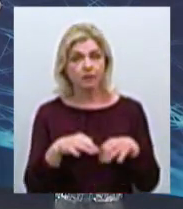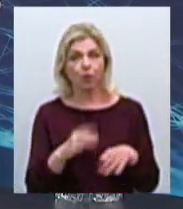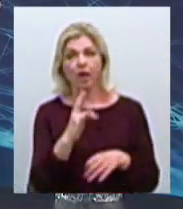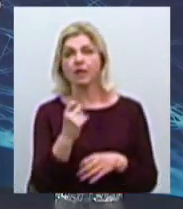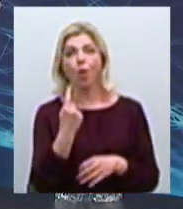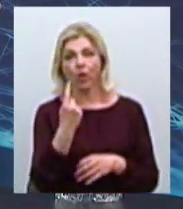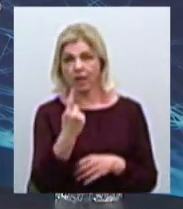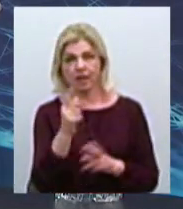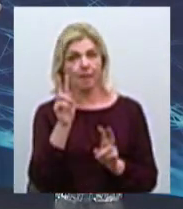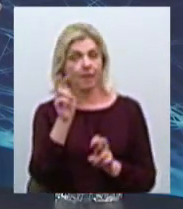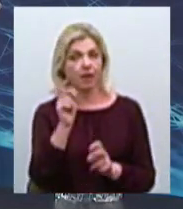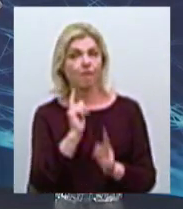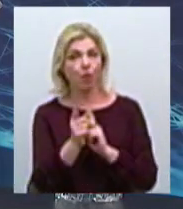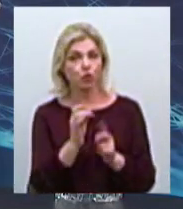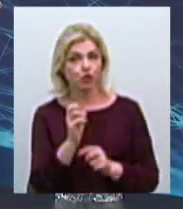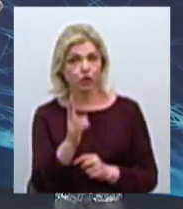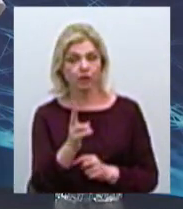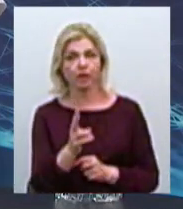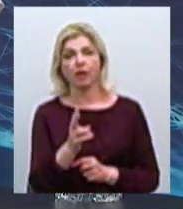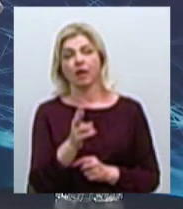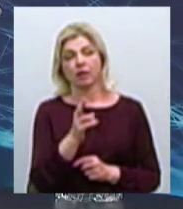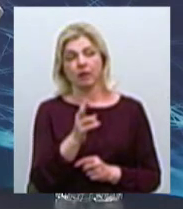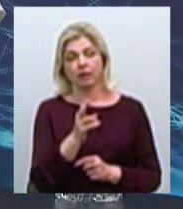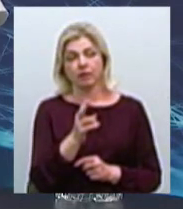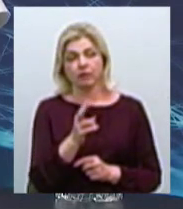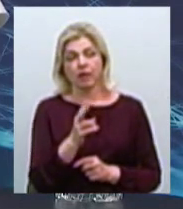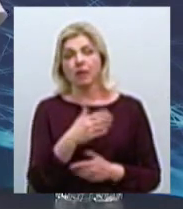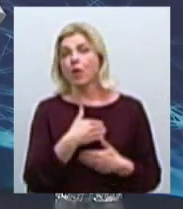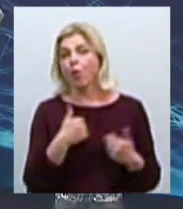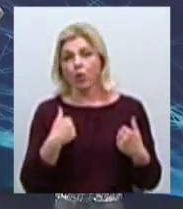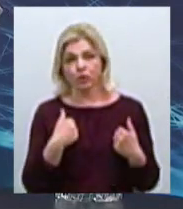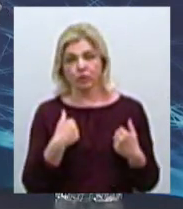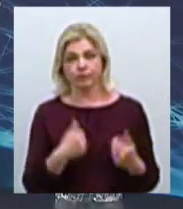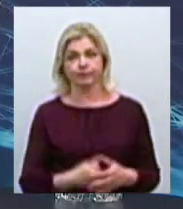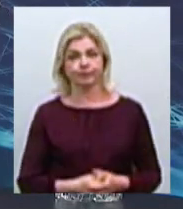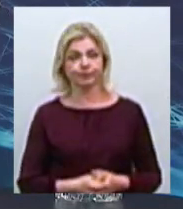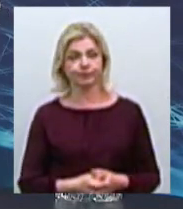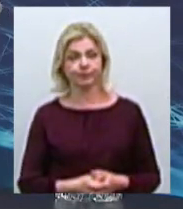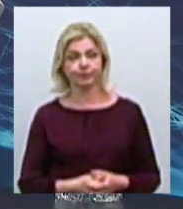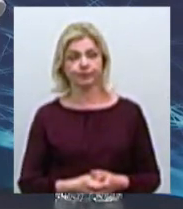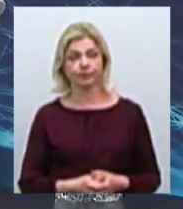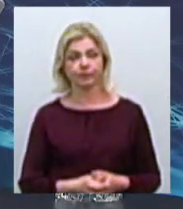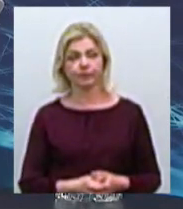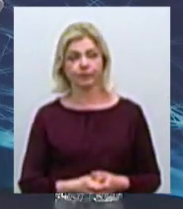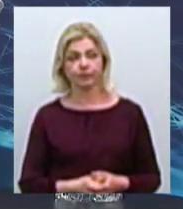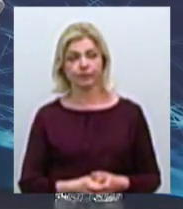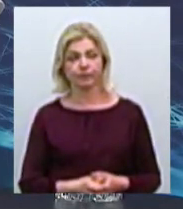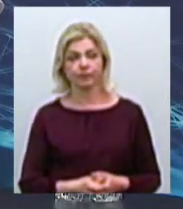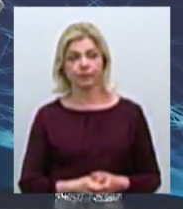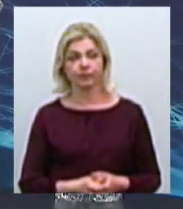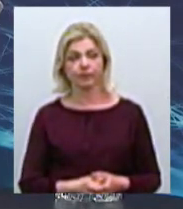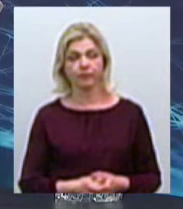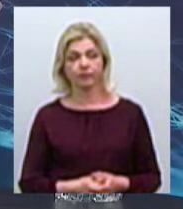перевозчик не может, или так, не хочет. Коммунальный даже лишь электротранс. Так. Да.